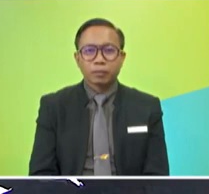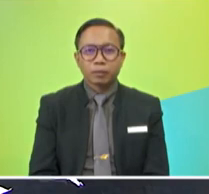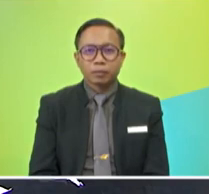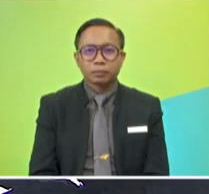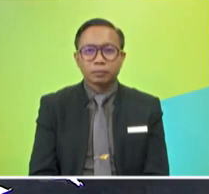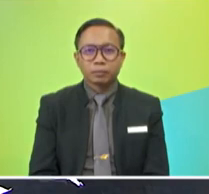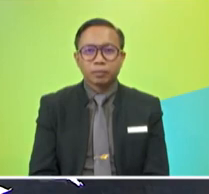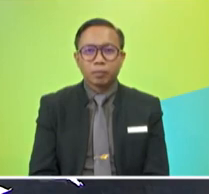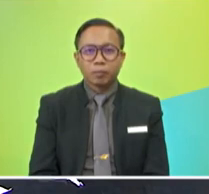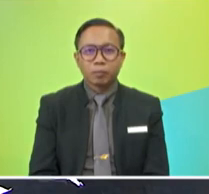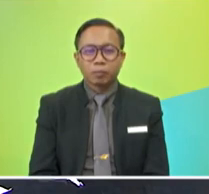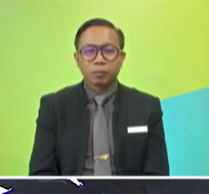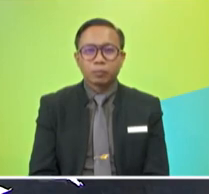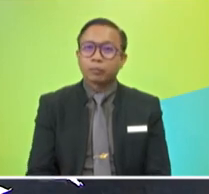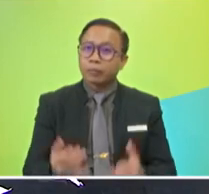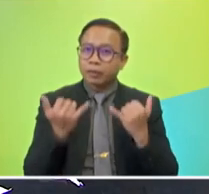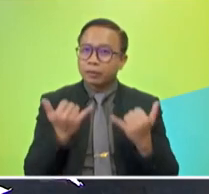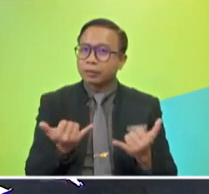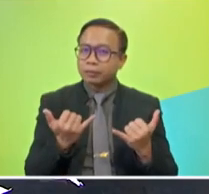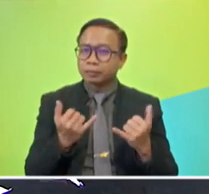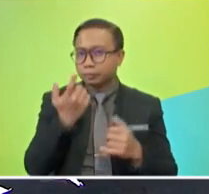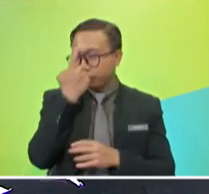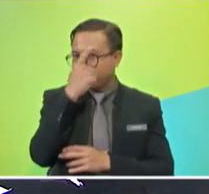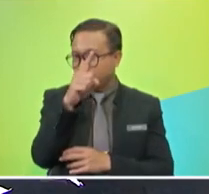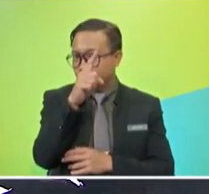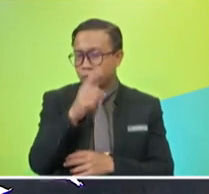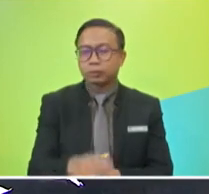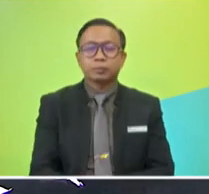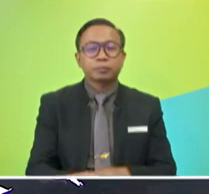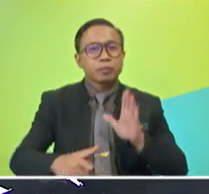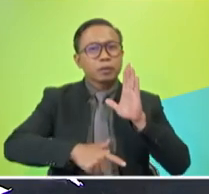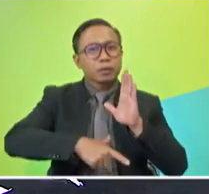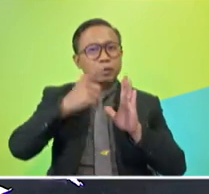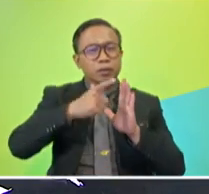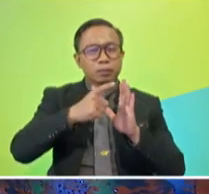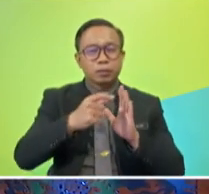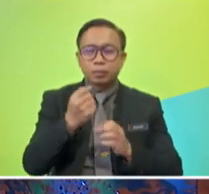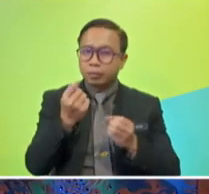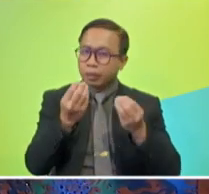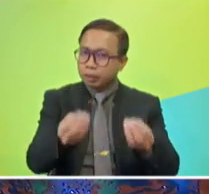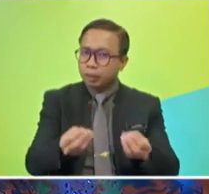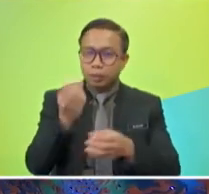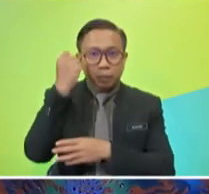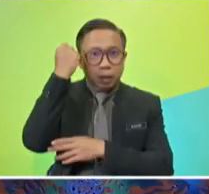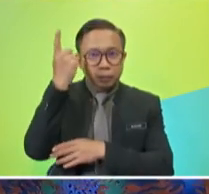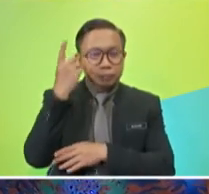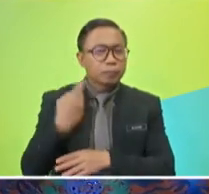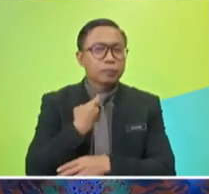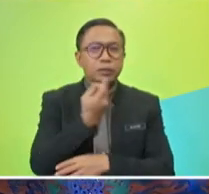oke sekarang untuk lebih memberi kamu kefahaman